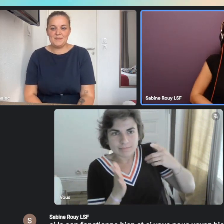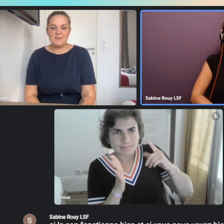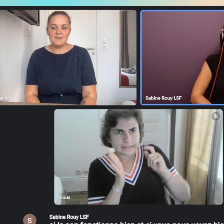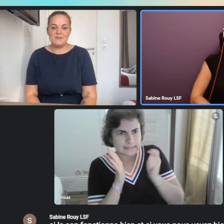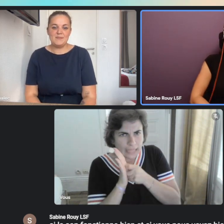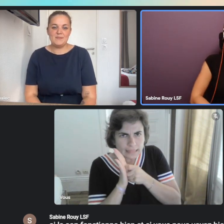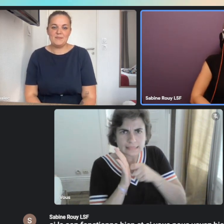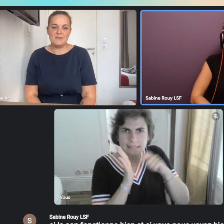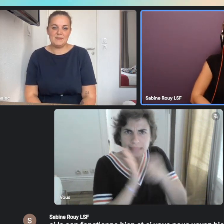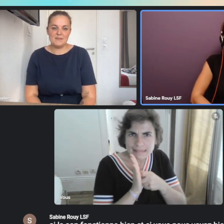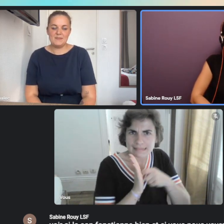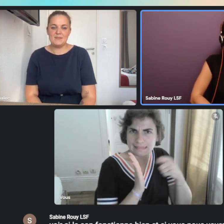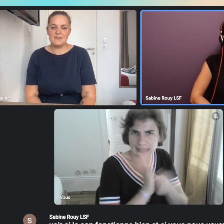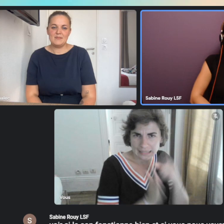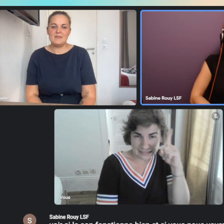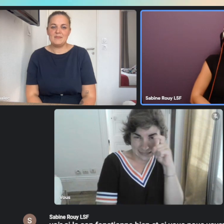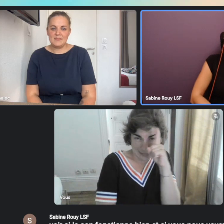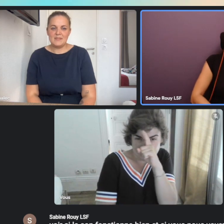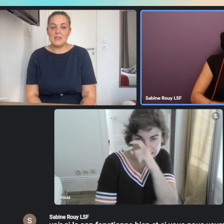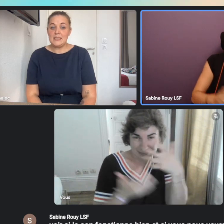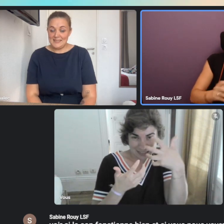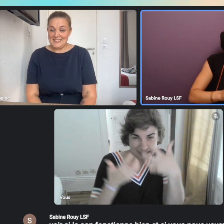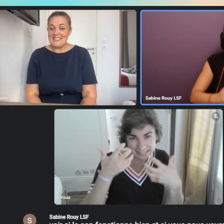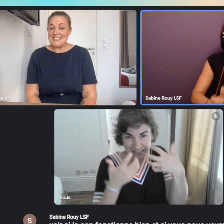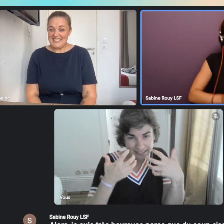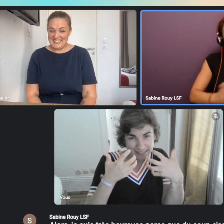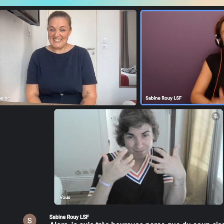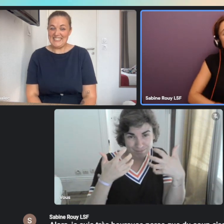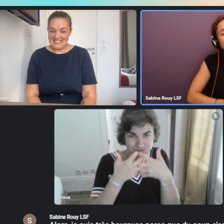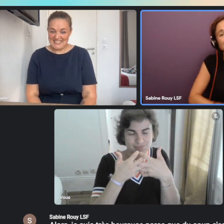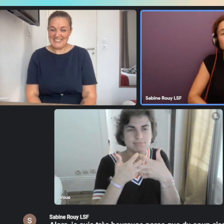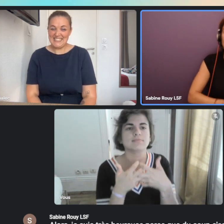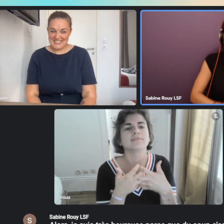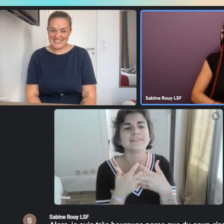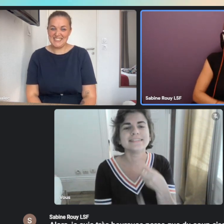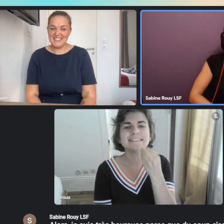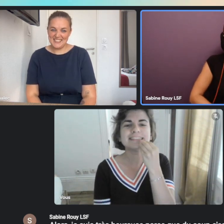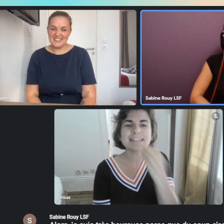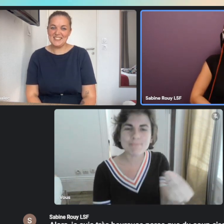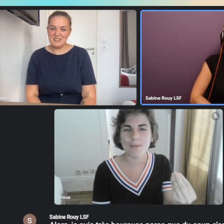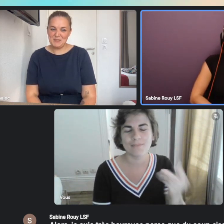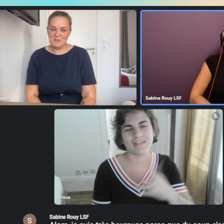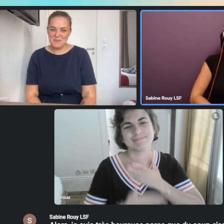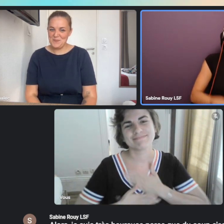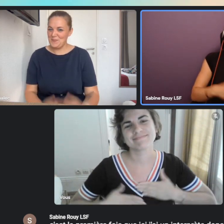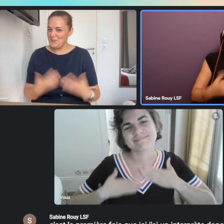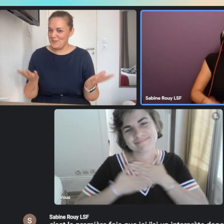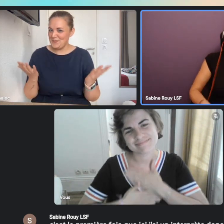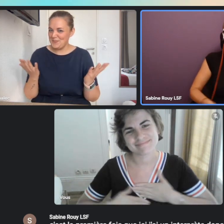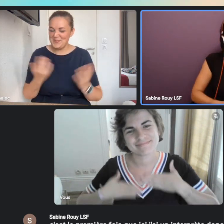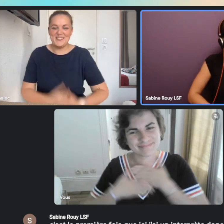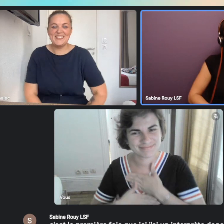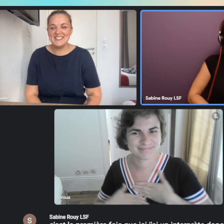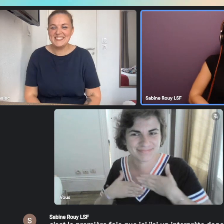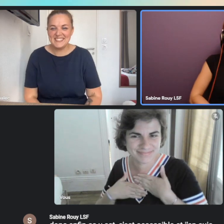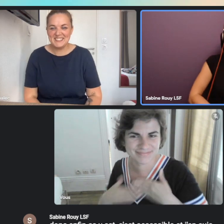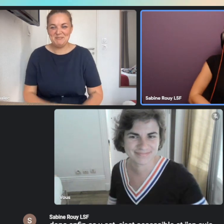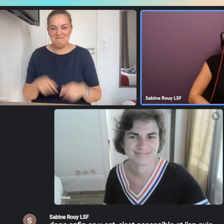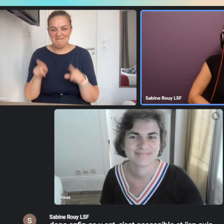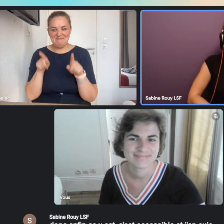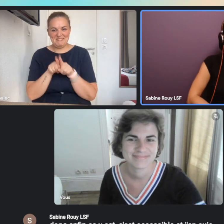fait très longtemps qu'on essaye de fixer des dates, mais avec les plannings respectifs, c'est pas évident. Mais ça y est, c'est bon et